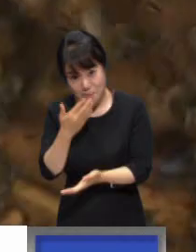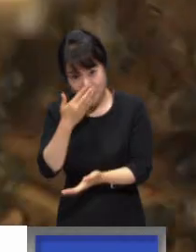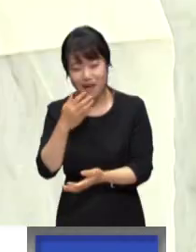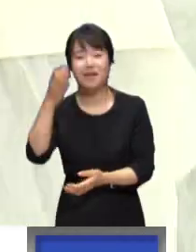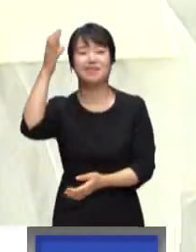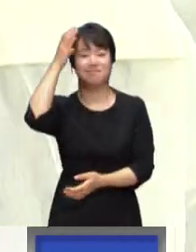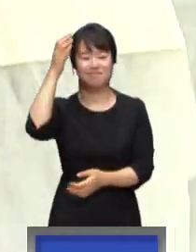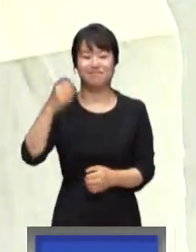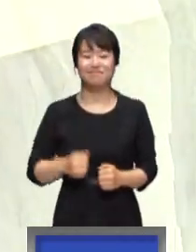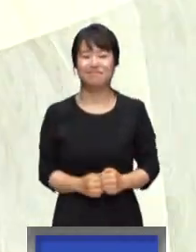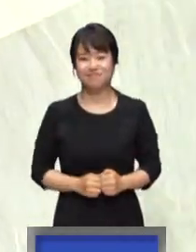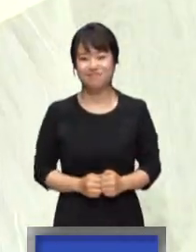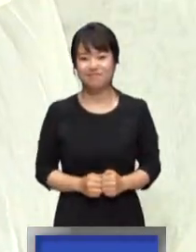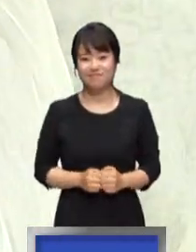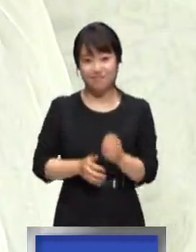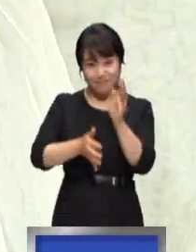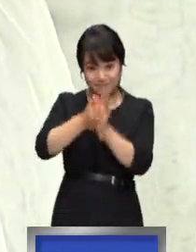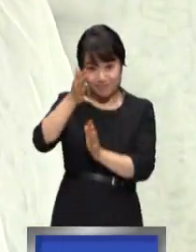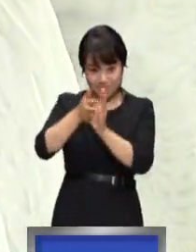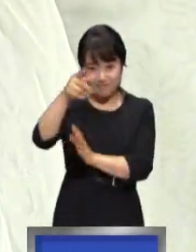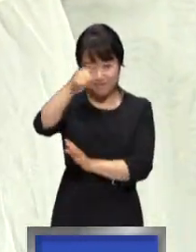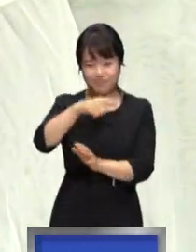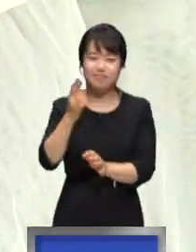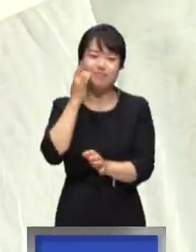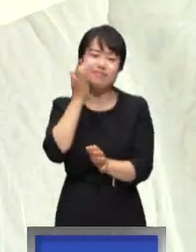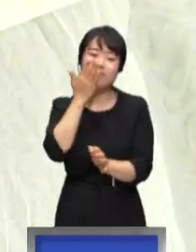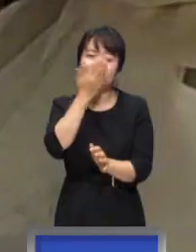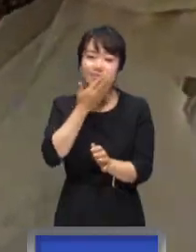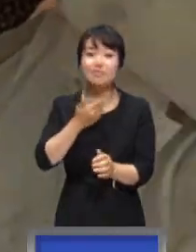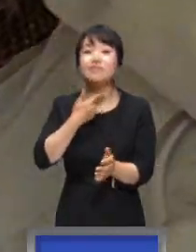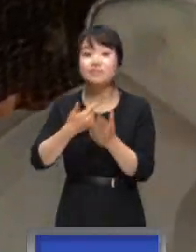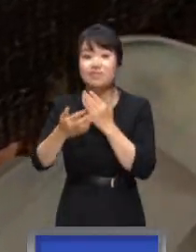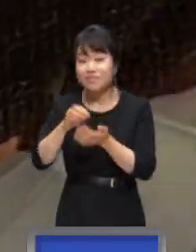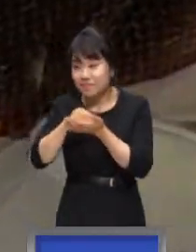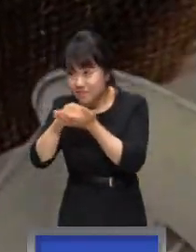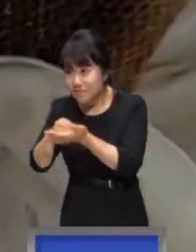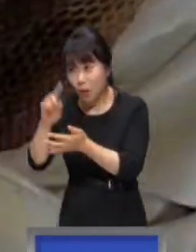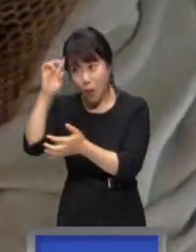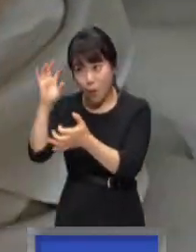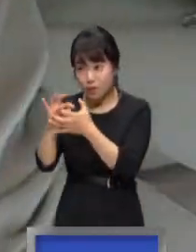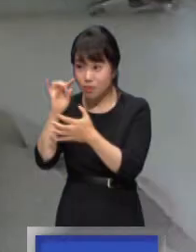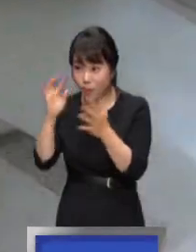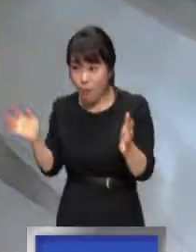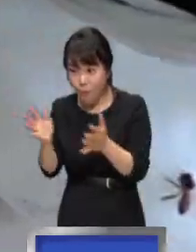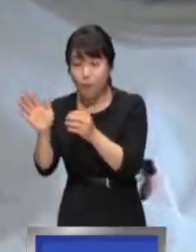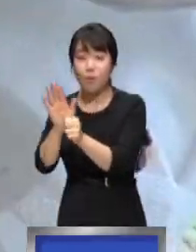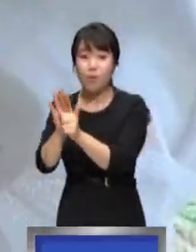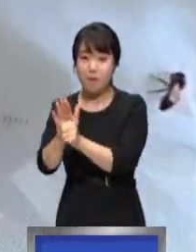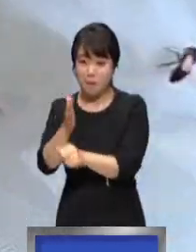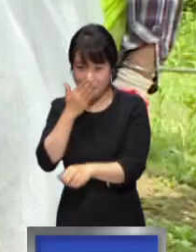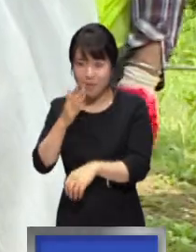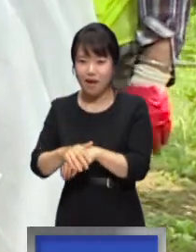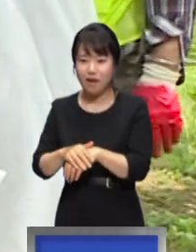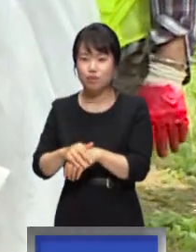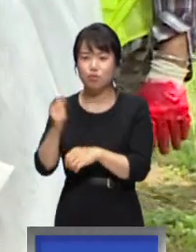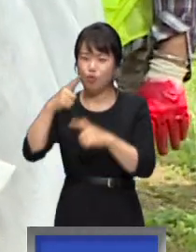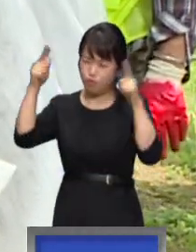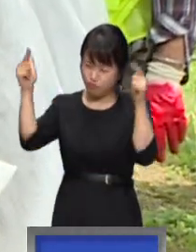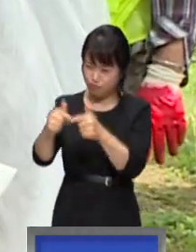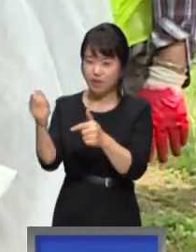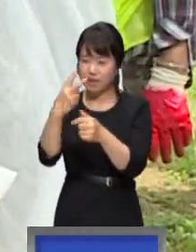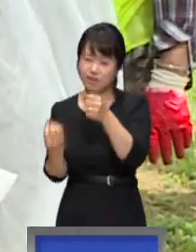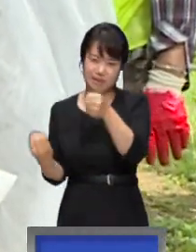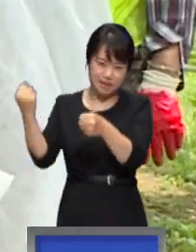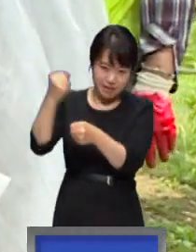바람이 있습니다. 도심 가까이 자리 잡은 체험장이 양봉업에 대한 관심을 높이는 동시에 급감하는 꿀벌의 보금자리가